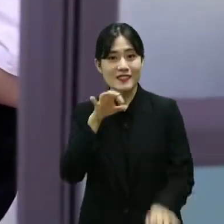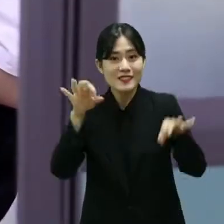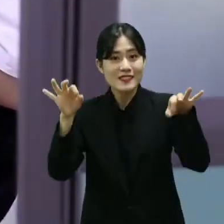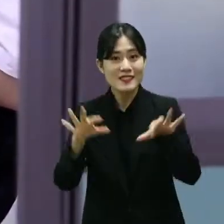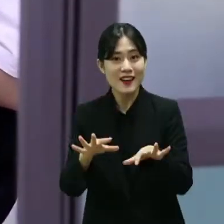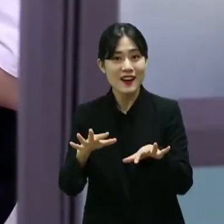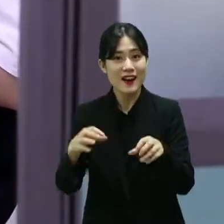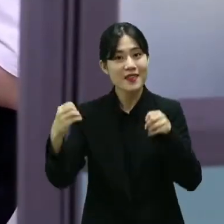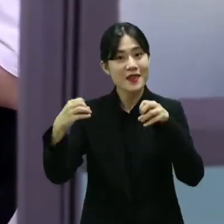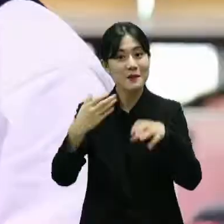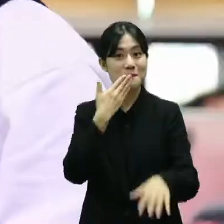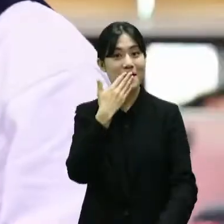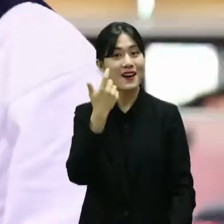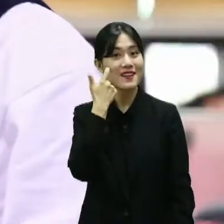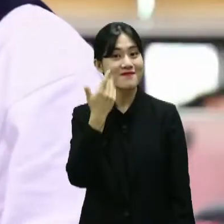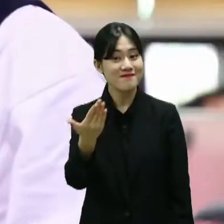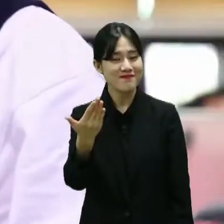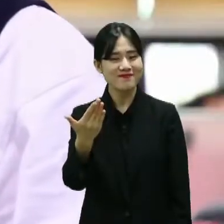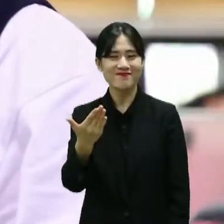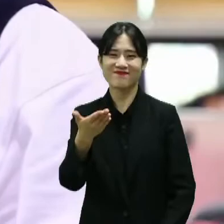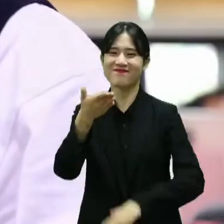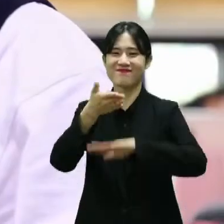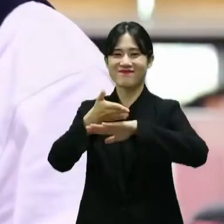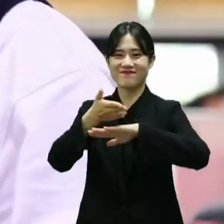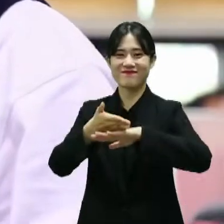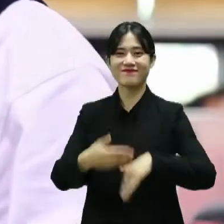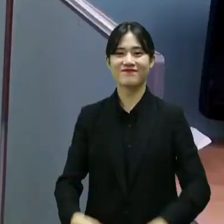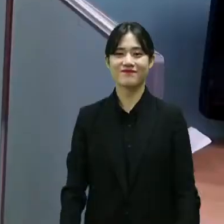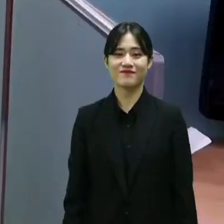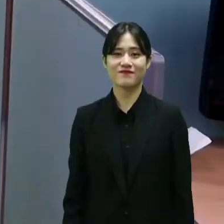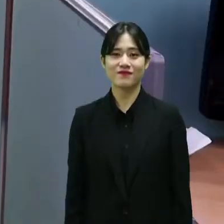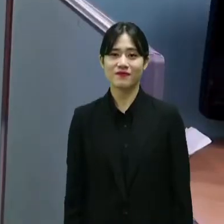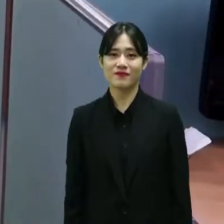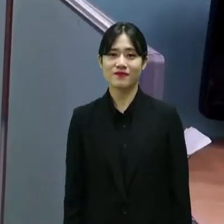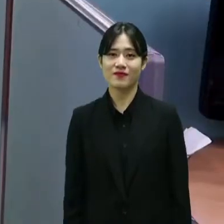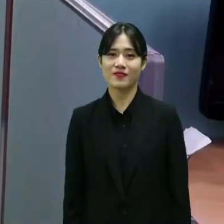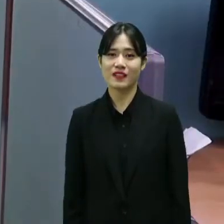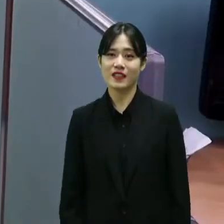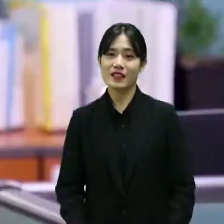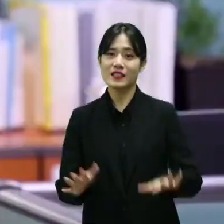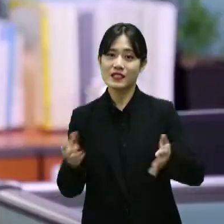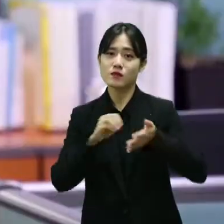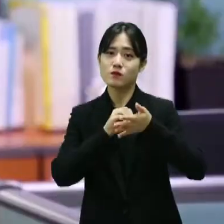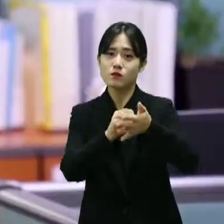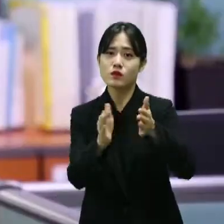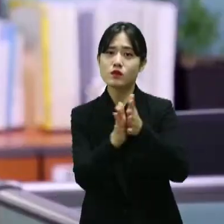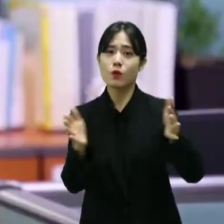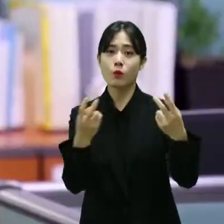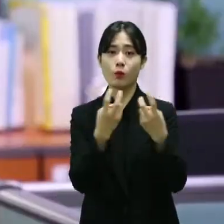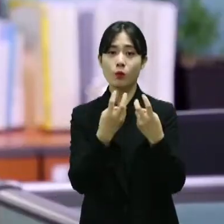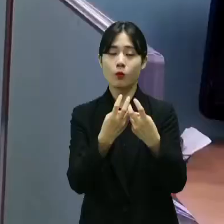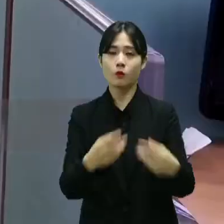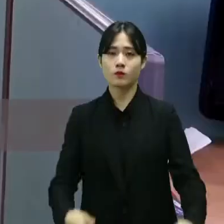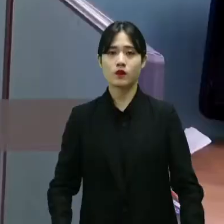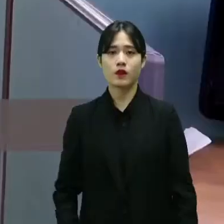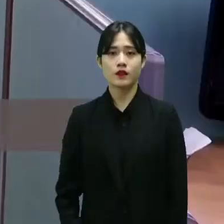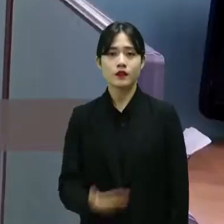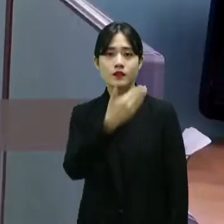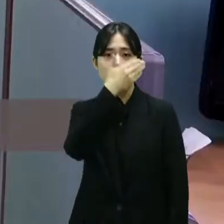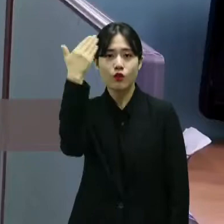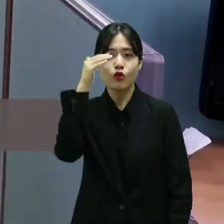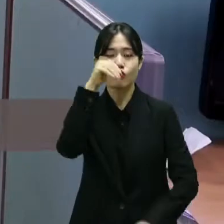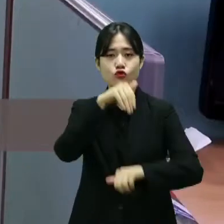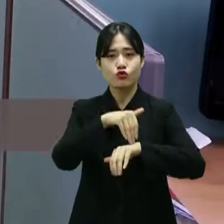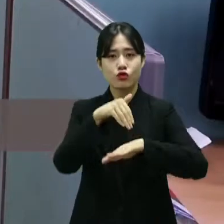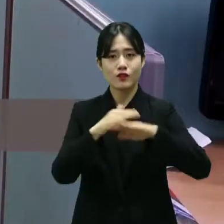있거든요. 네. 잠깐 인터뷰 가능하실까요? 네, 그럼요. 네, 감사합니다. 어떻게 해서 인턴을 시작하게 되신 건가요? 청년